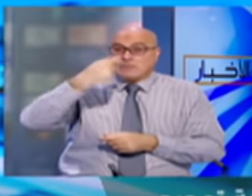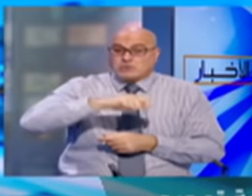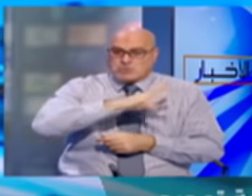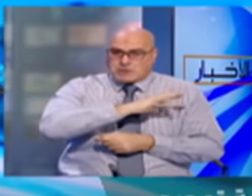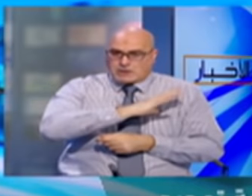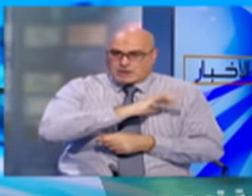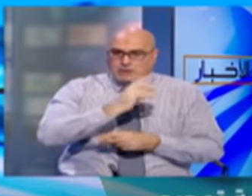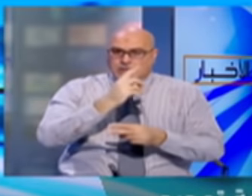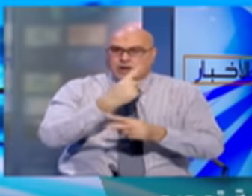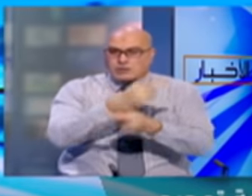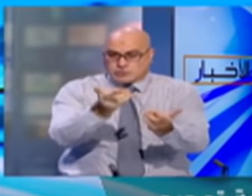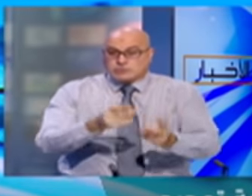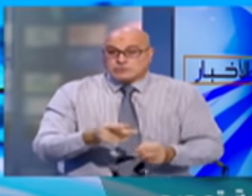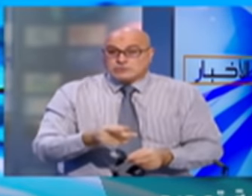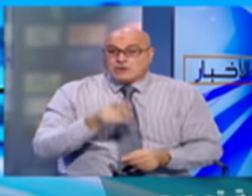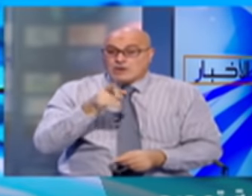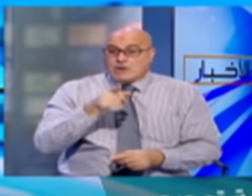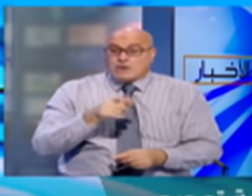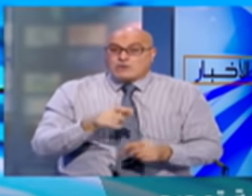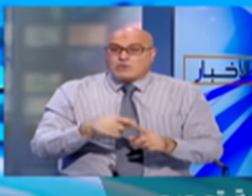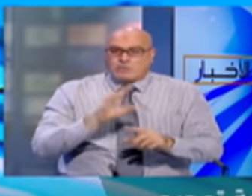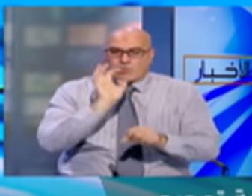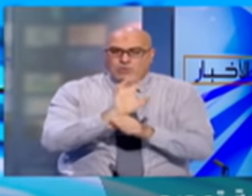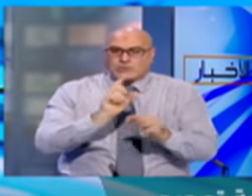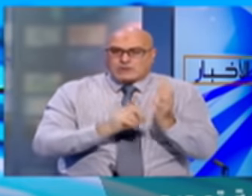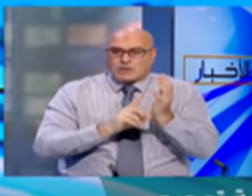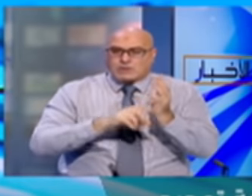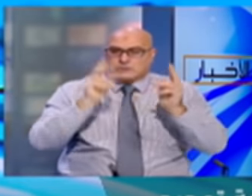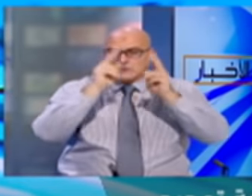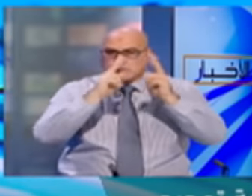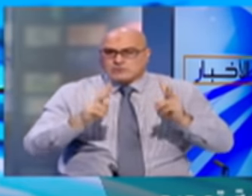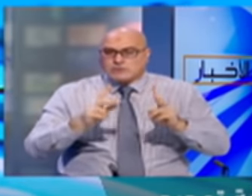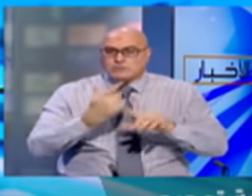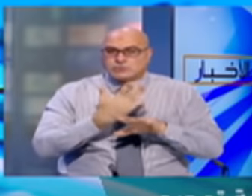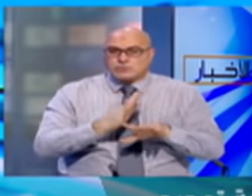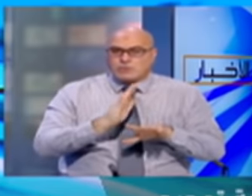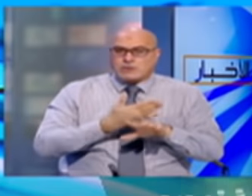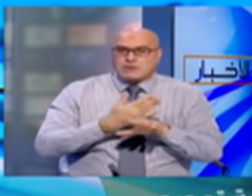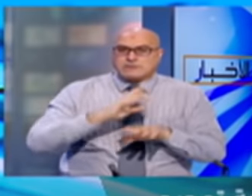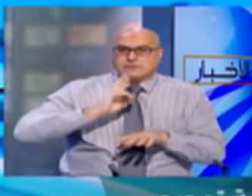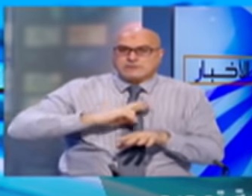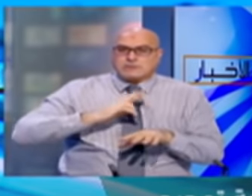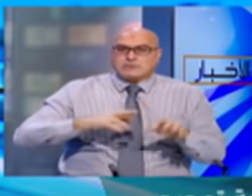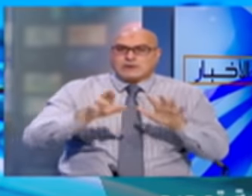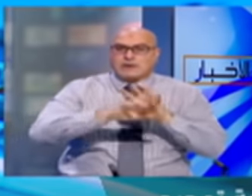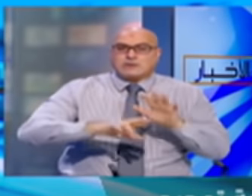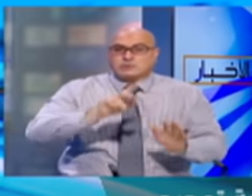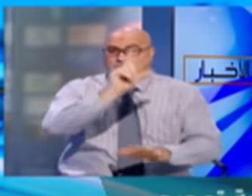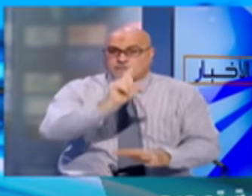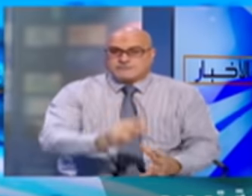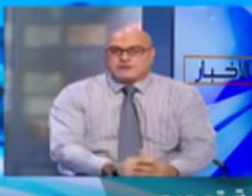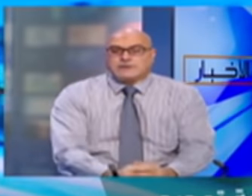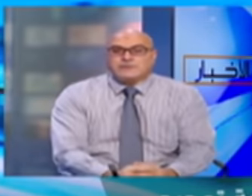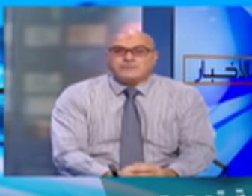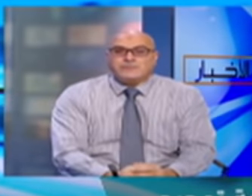الصحراء الغربية يعتبر انتهاكا للقانون الدولي وتهديدا لأمن واستقرار إفريقيا، وأنه